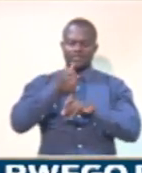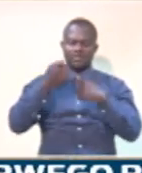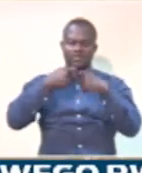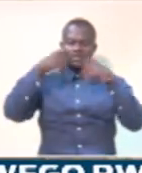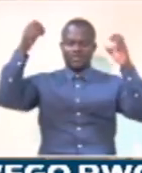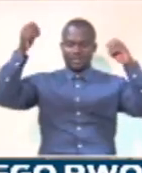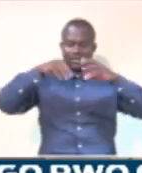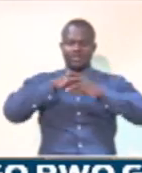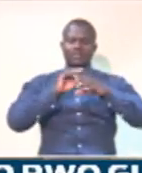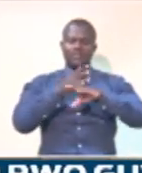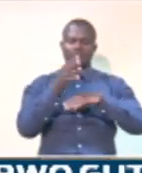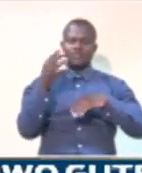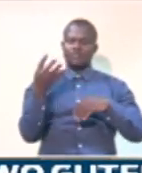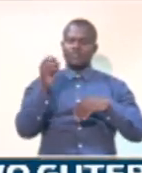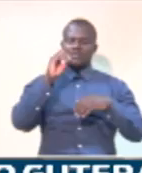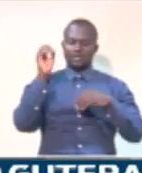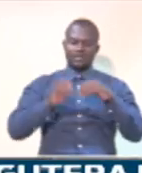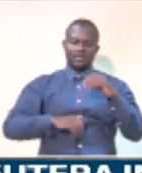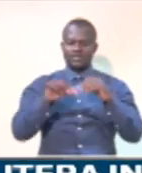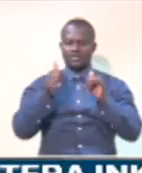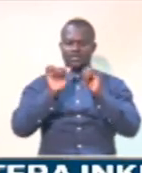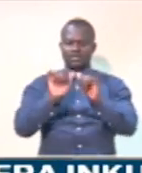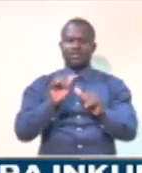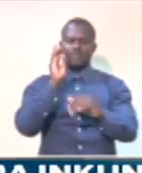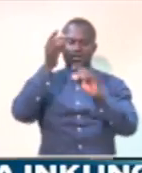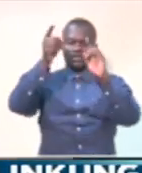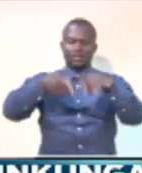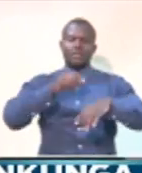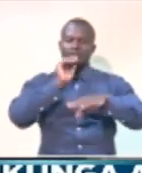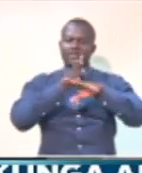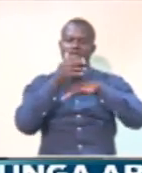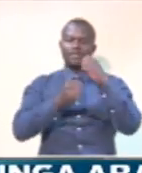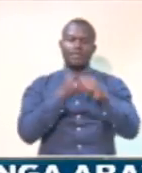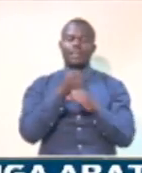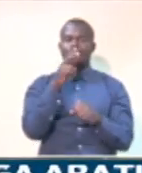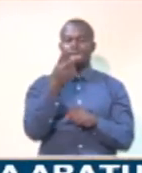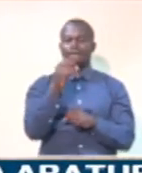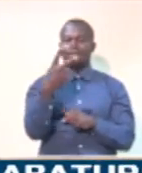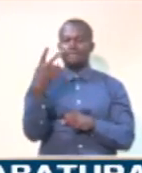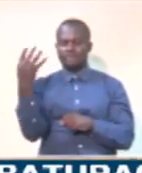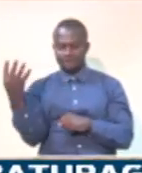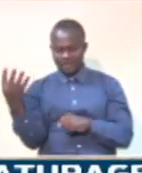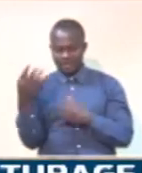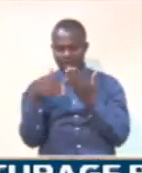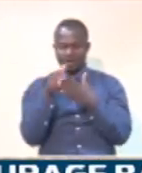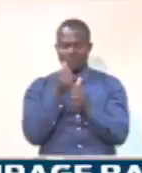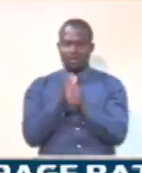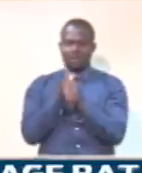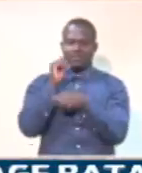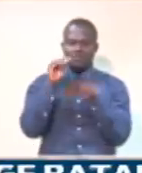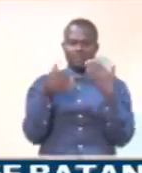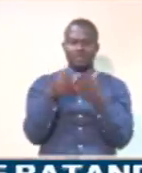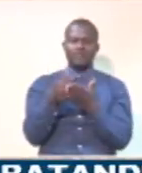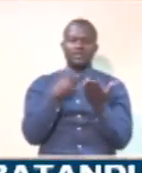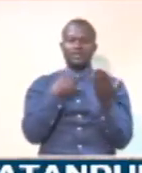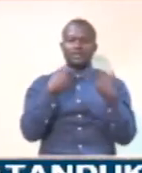w'amashanyarazi izigera kuri 40% zisigaye ukabuza zigeraho bitarenze mu mwaka w'2024 aho buri muturage